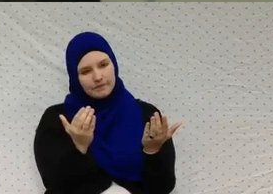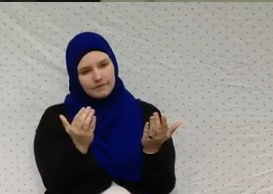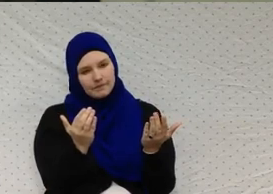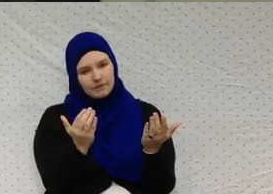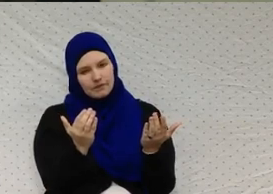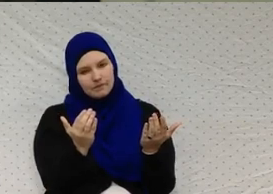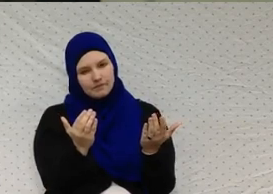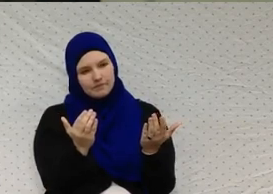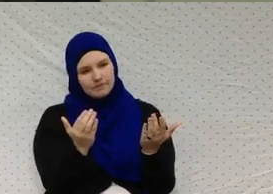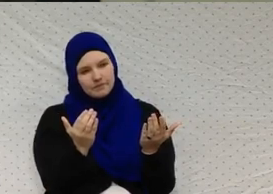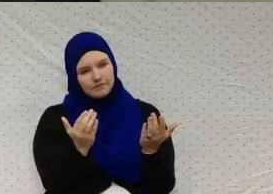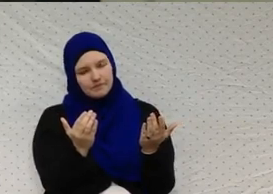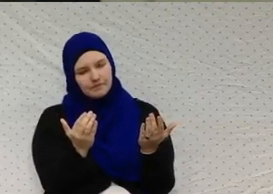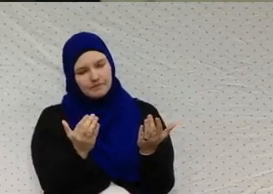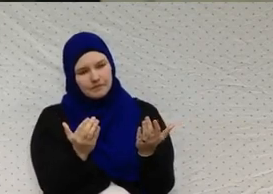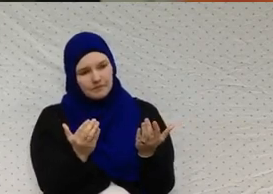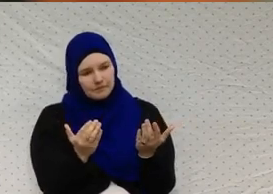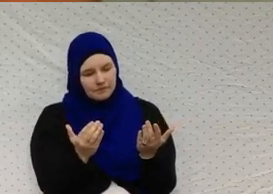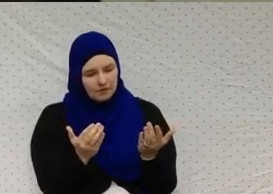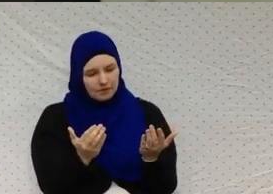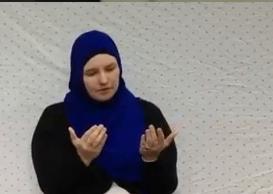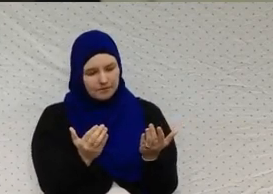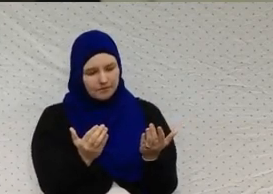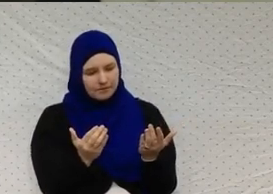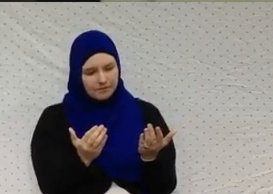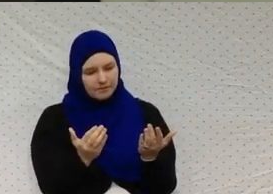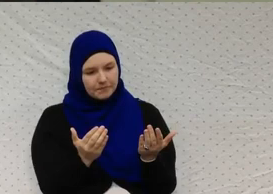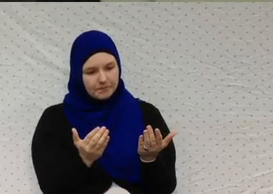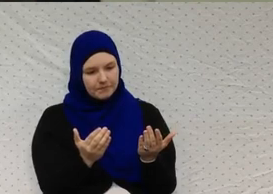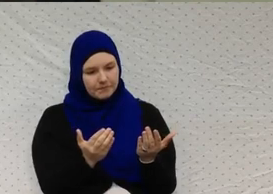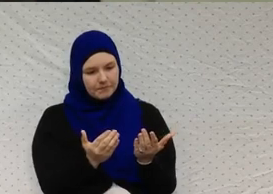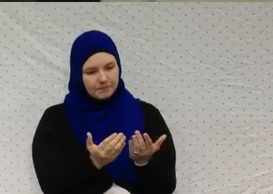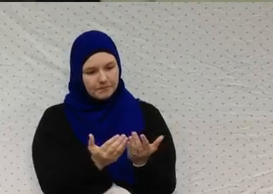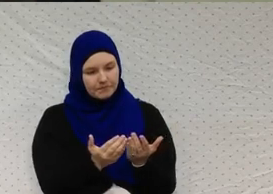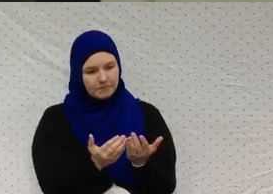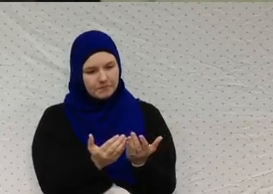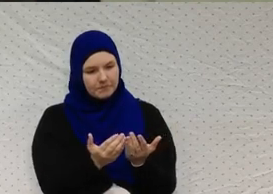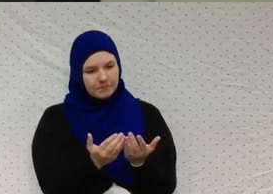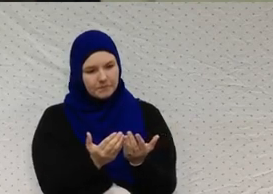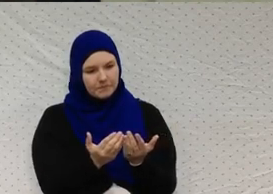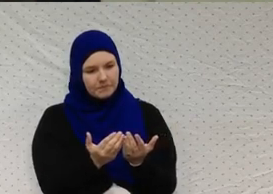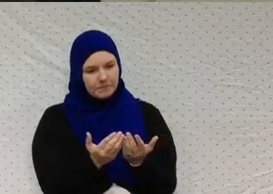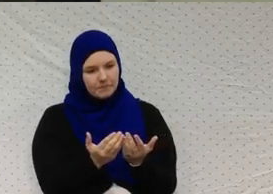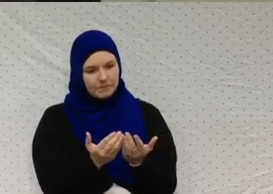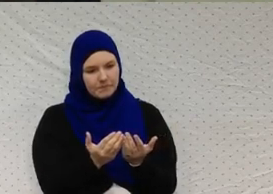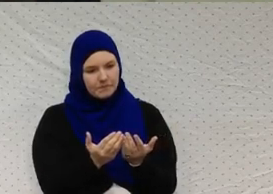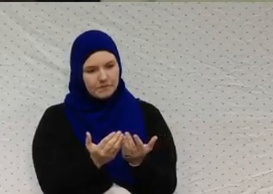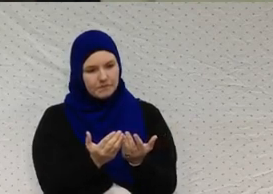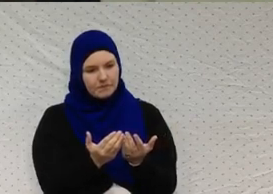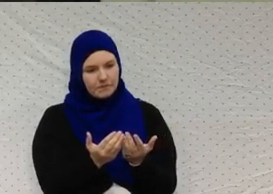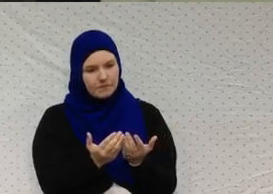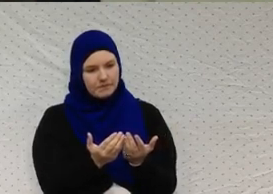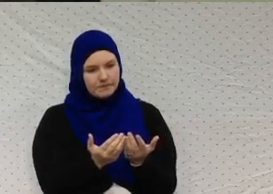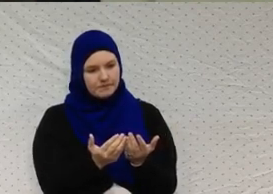عافيت وتولنا فيمن توليت وقنا واصرف عنا شر ما قضيت. اللهم اقسم لنا من خشيتك ما تحول به